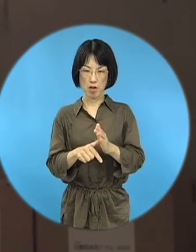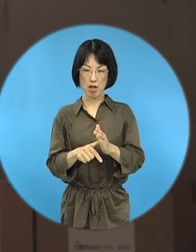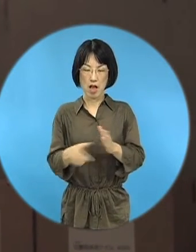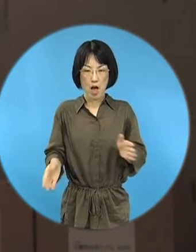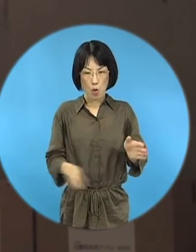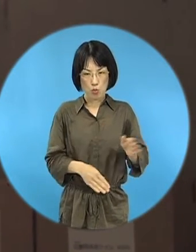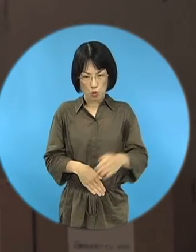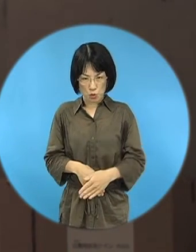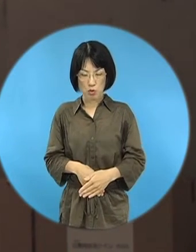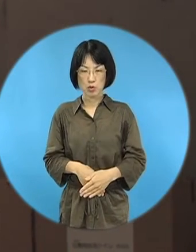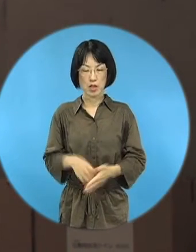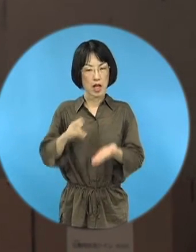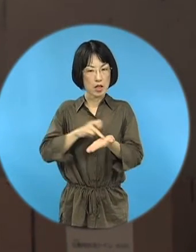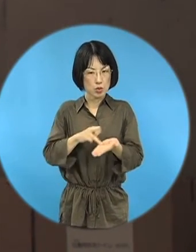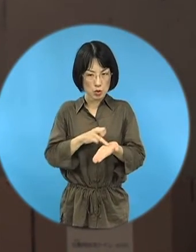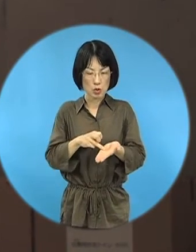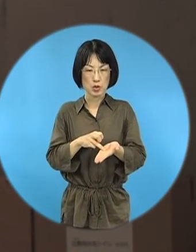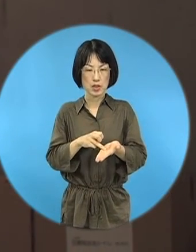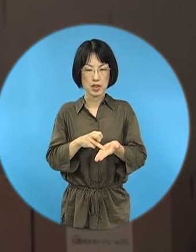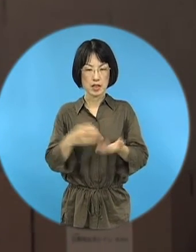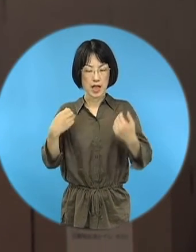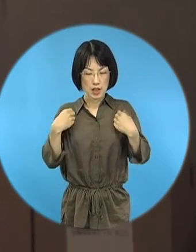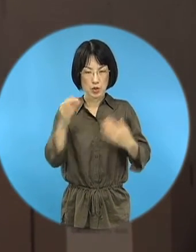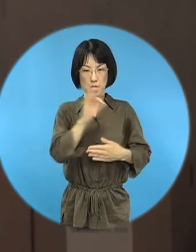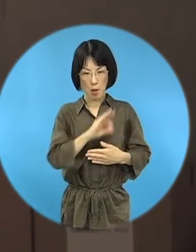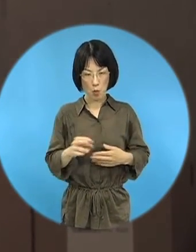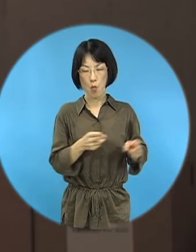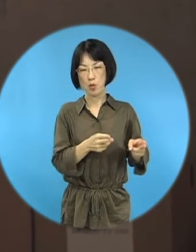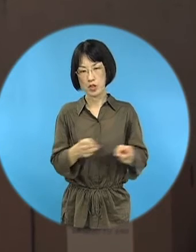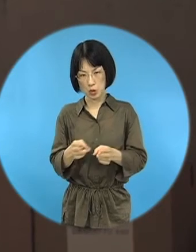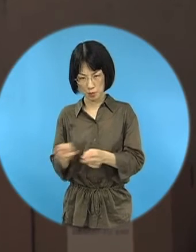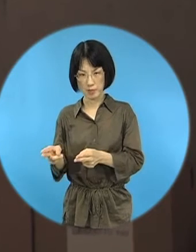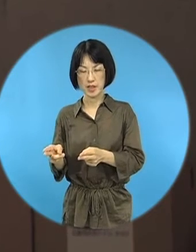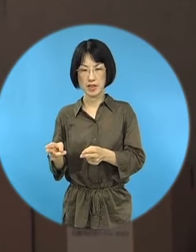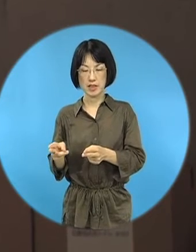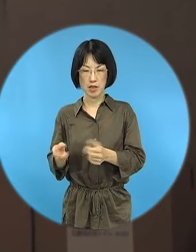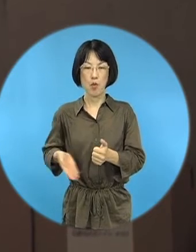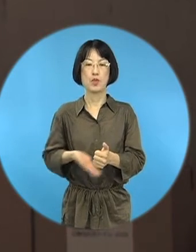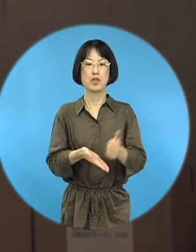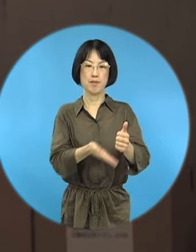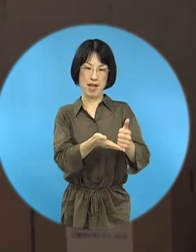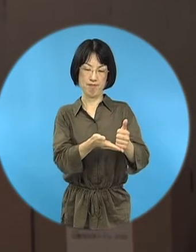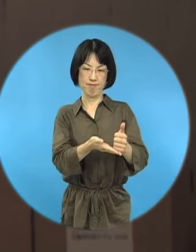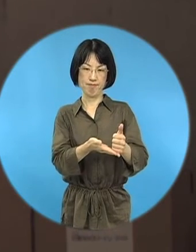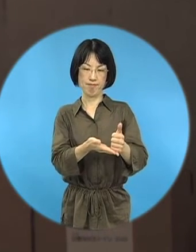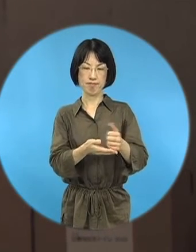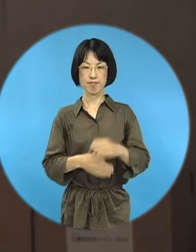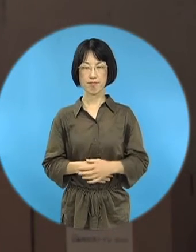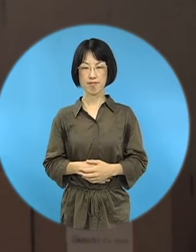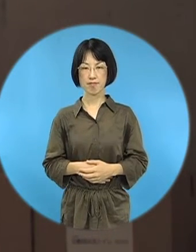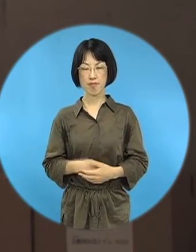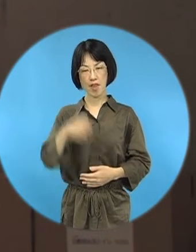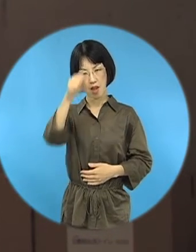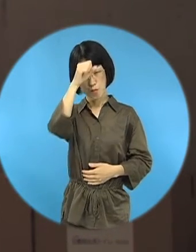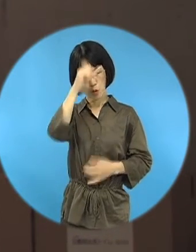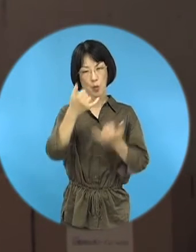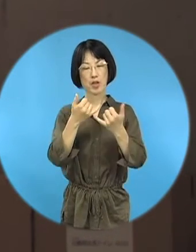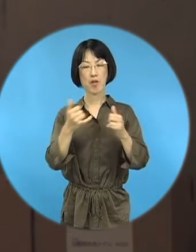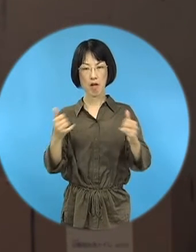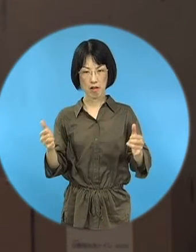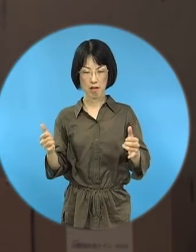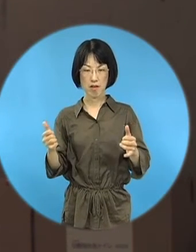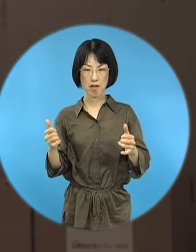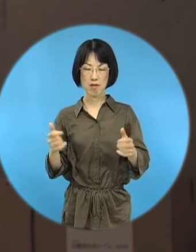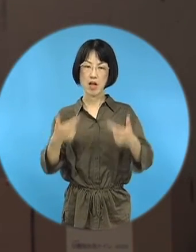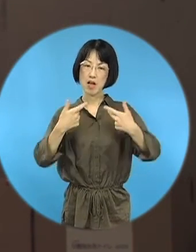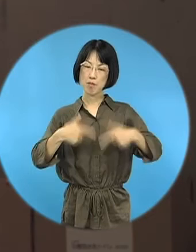むつや常備薬など欠かすことができないものを日頃から多めに用意しておくことをお勧めします。特に慢性的な